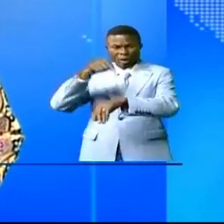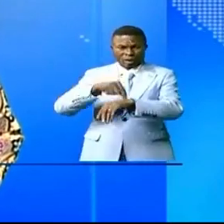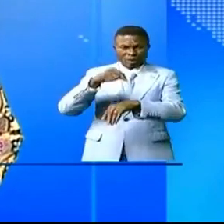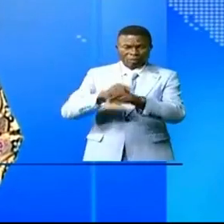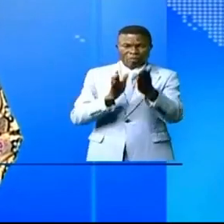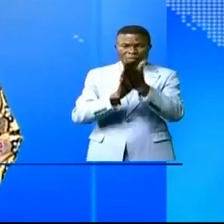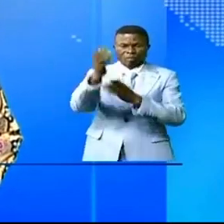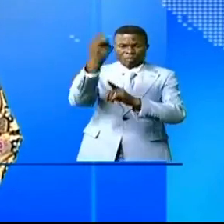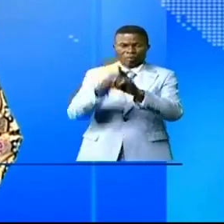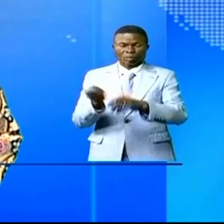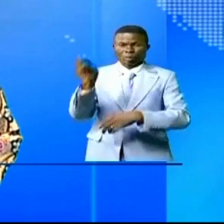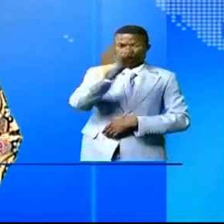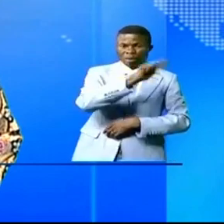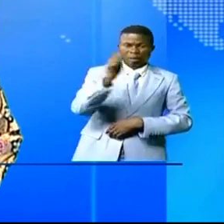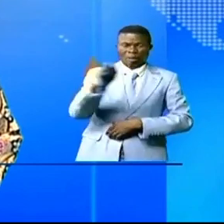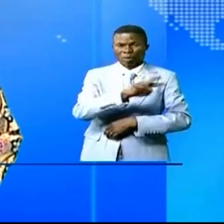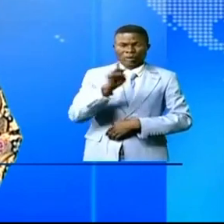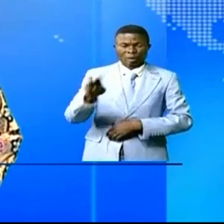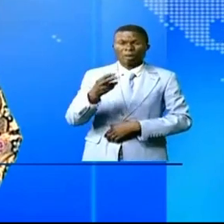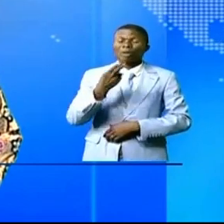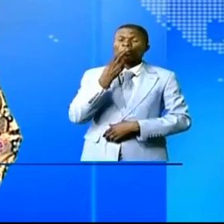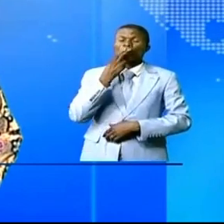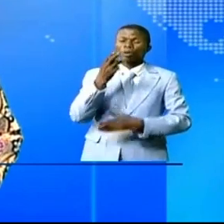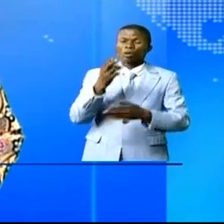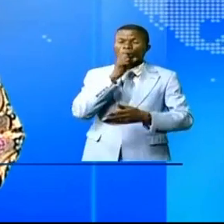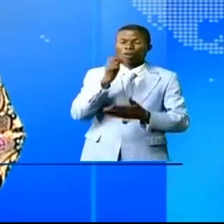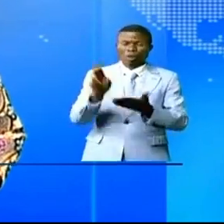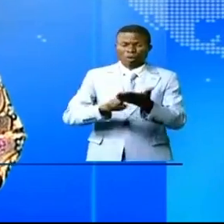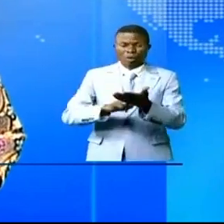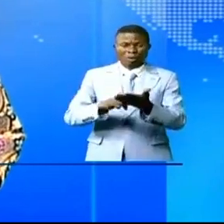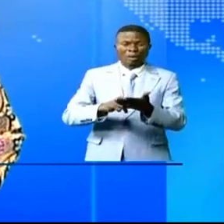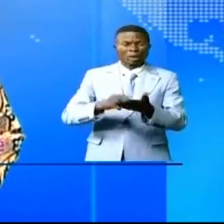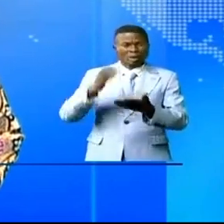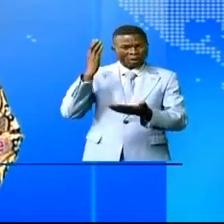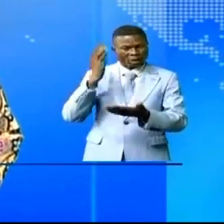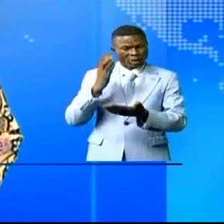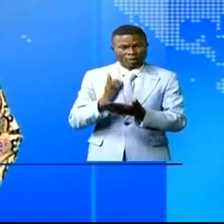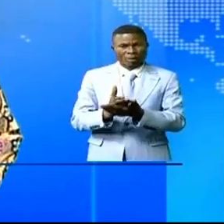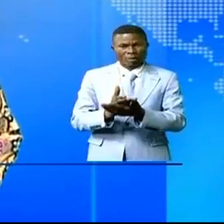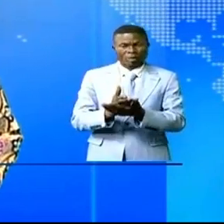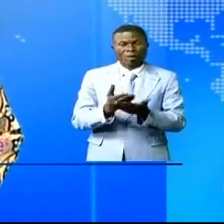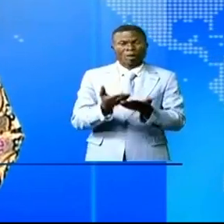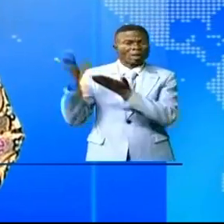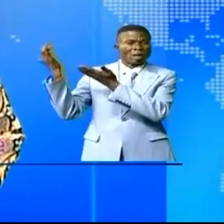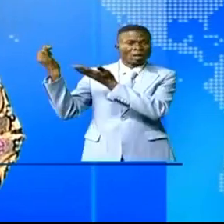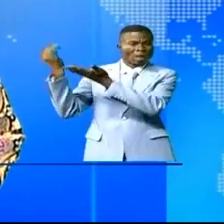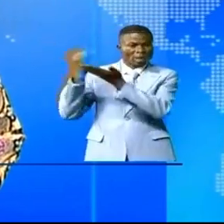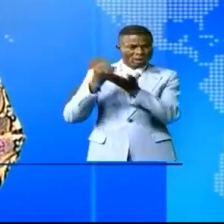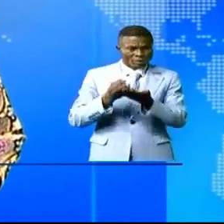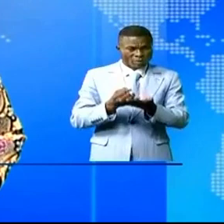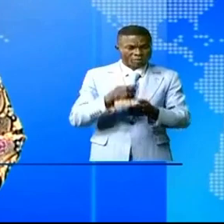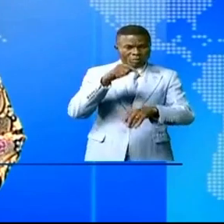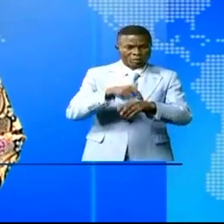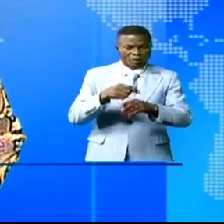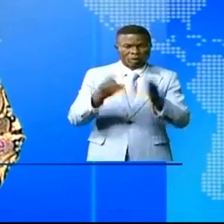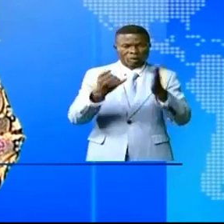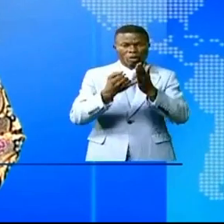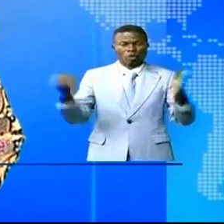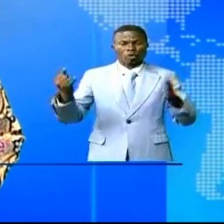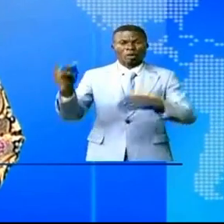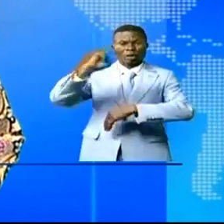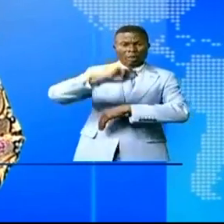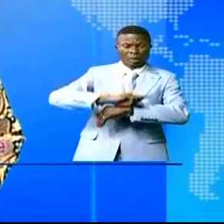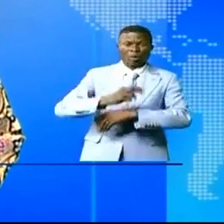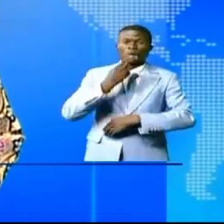15 avril 2022 les cigarettes avec ancien vignette peuvent être importées pendant une période de 60 jours les